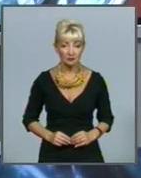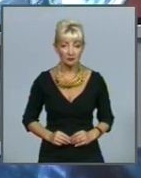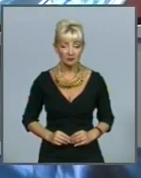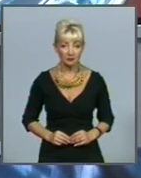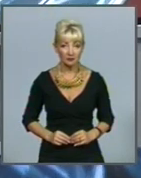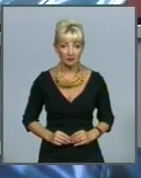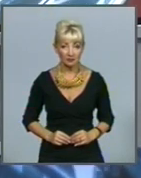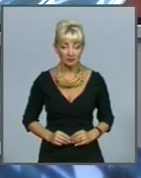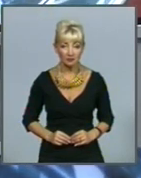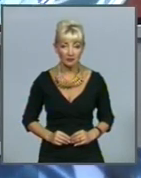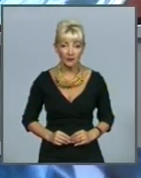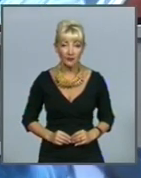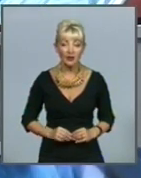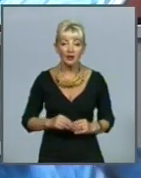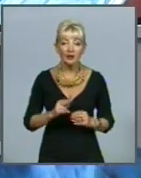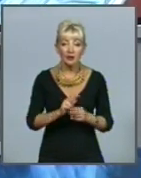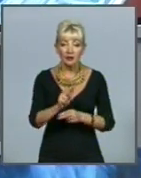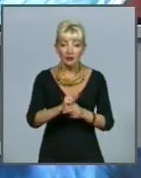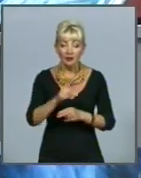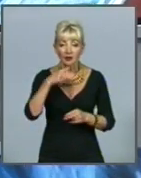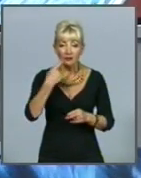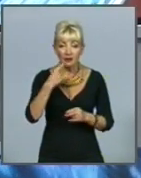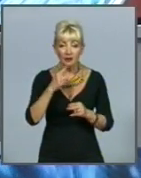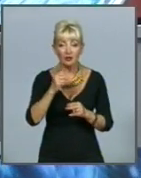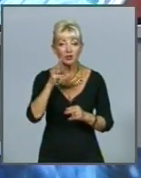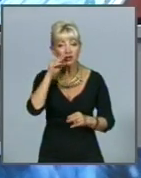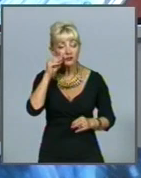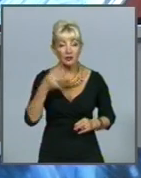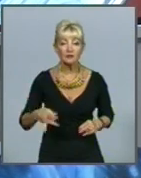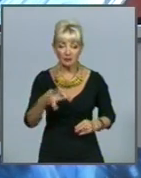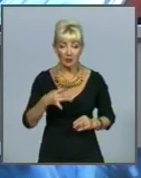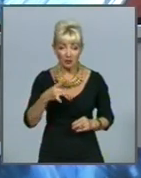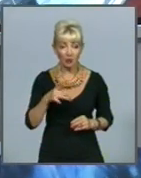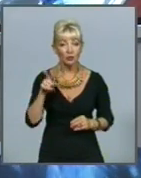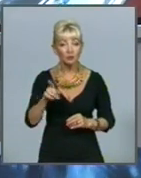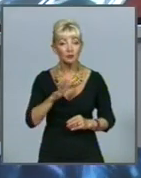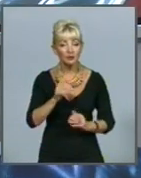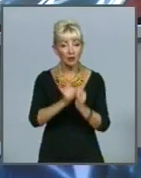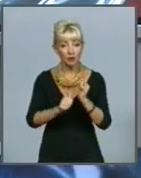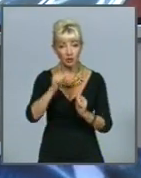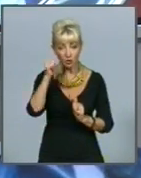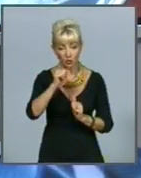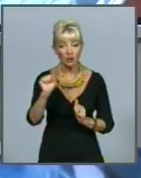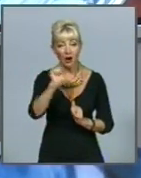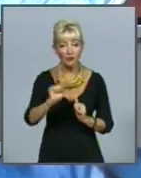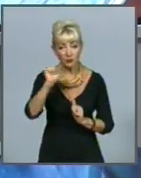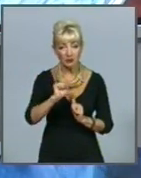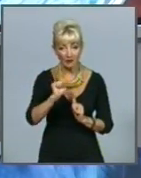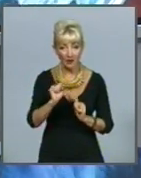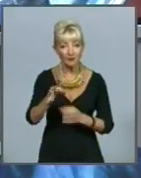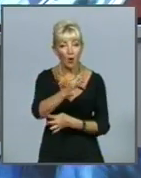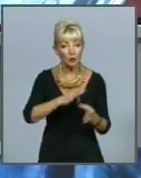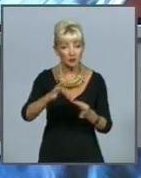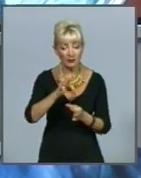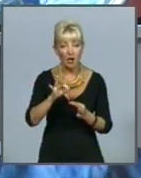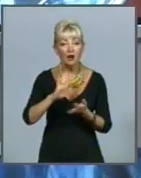Про питання навчання говорили освітяни Шевченківського району. В них відбулася щорічна серпнева конференція. Вона в умовах сучасності пройшла